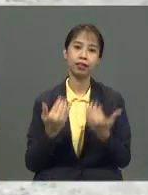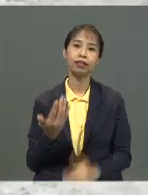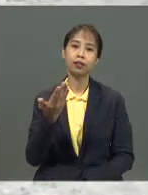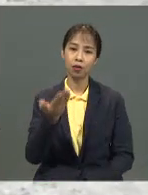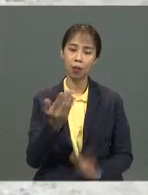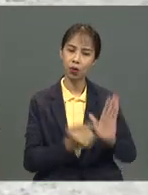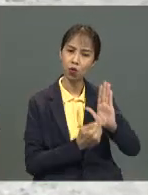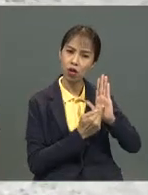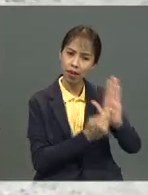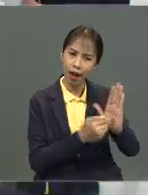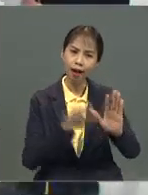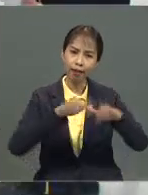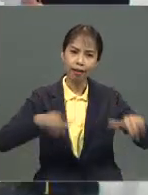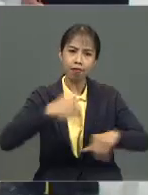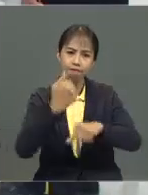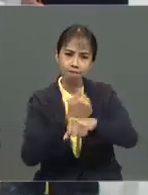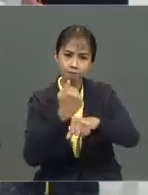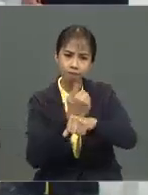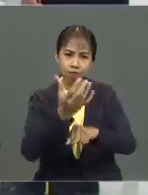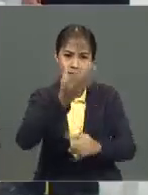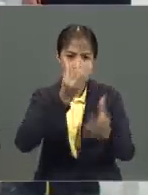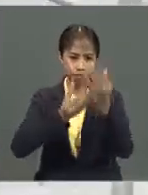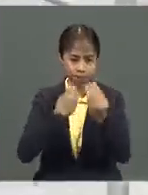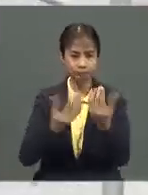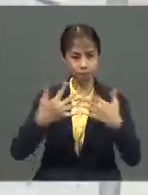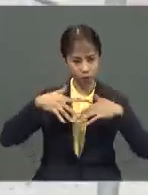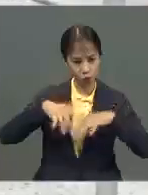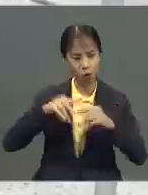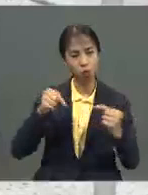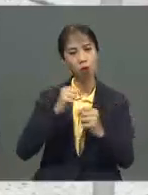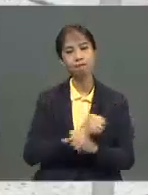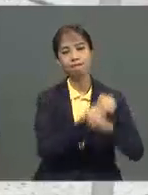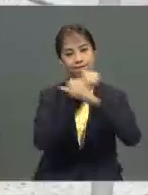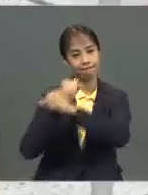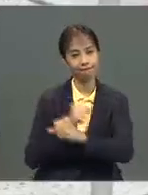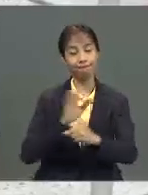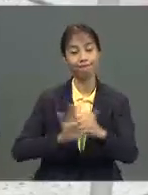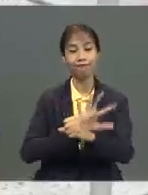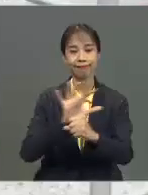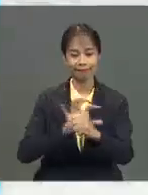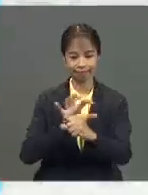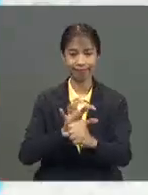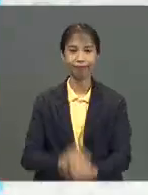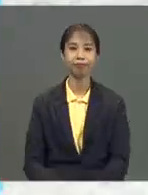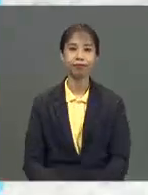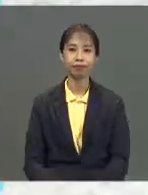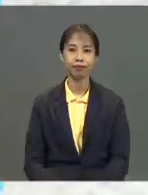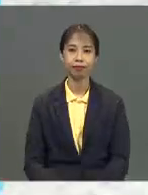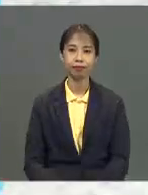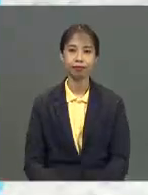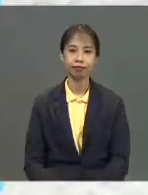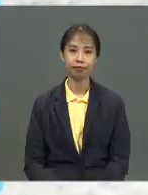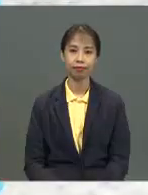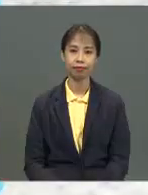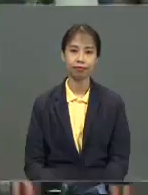ายสร้างการเรียนรู้เน้นให้นักเรียนมีส่วนร่วมในการป้องกันการแพร่ระบาดของไวรัสโควิด-19 ค่ะขณะ